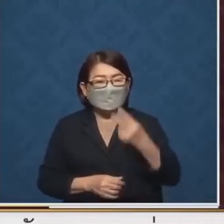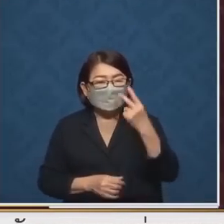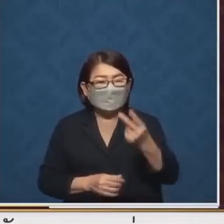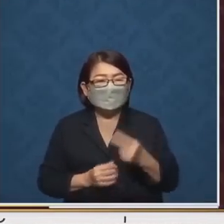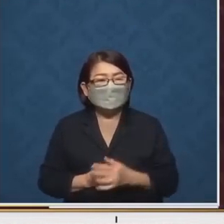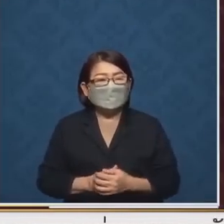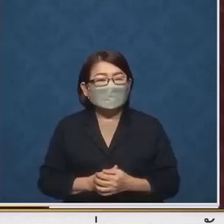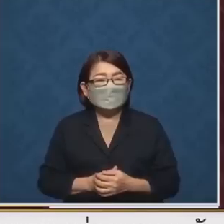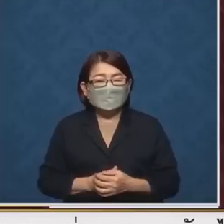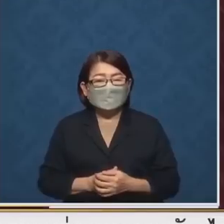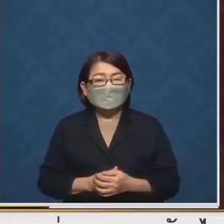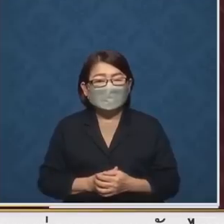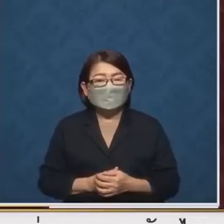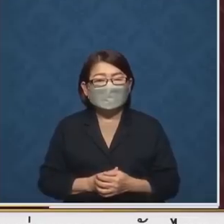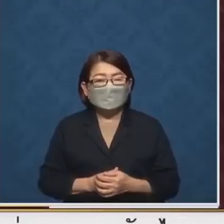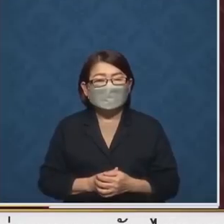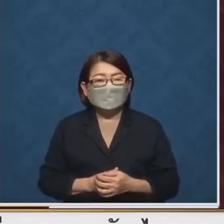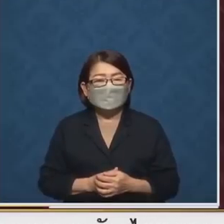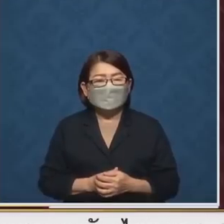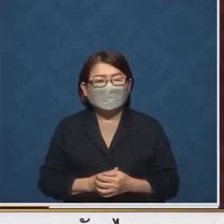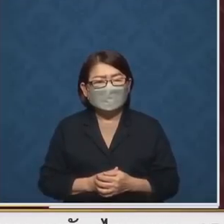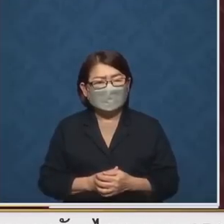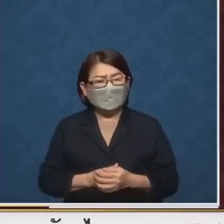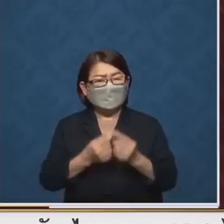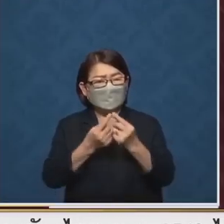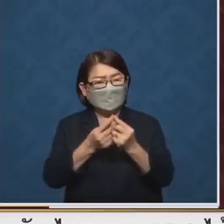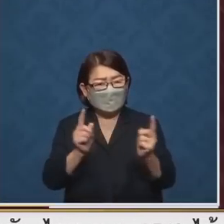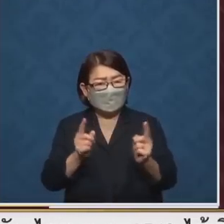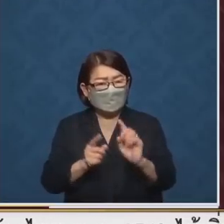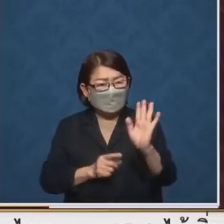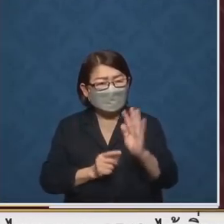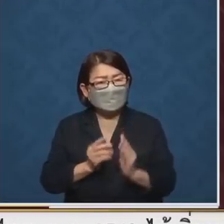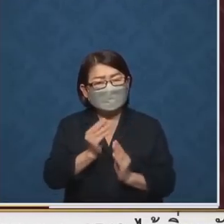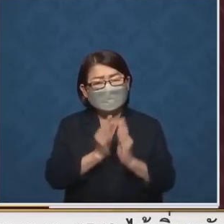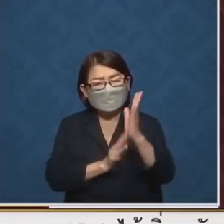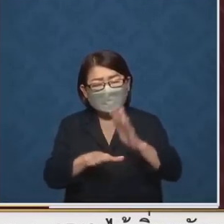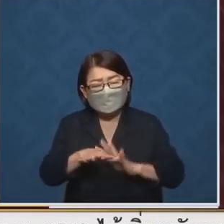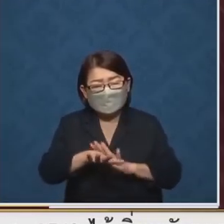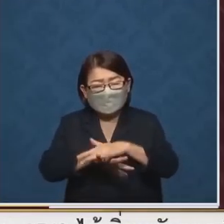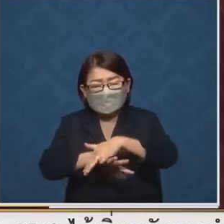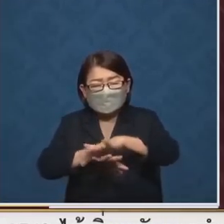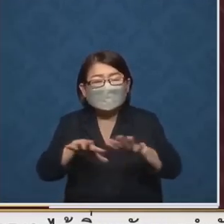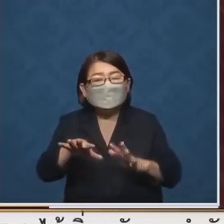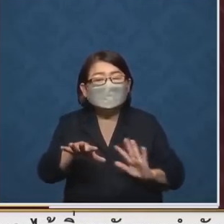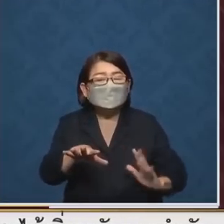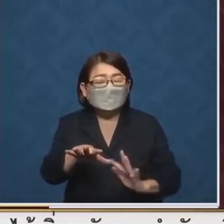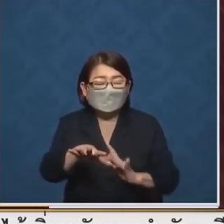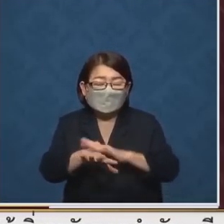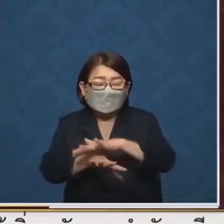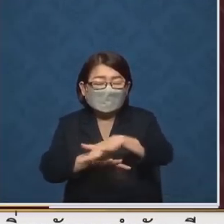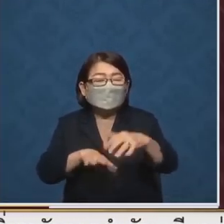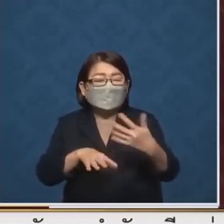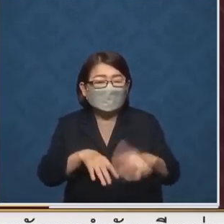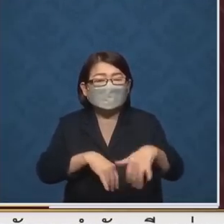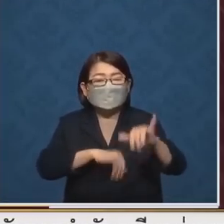นี่มนไมใช่ภาพ สาทธ์ มหาสจรรณ์อะไรนะครับต้นไม้ปกคุม เขาจอดท้งอยนี้กหมไปดแนต่ไป